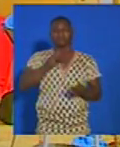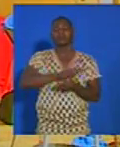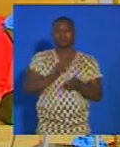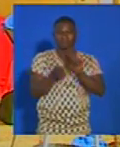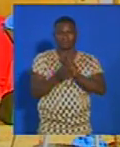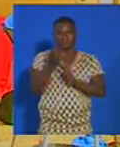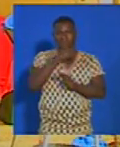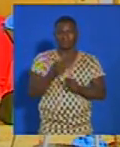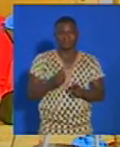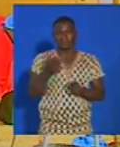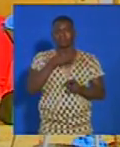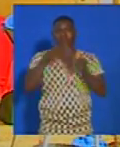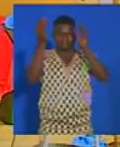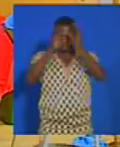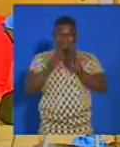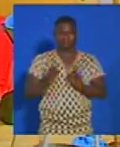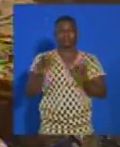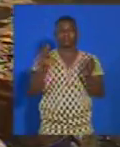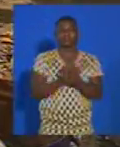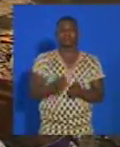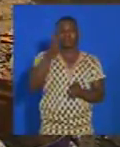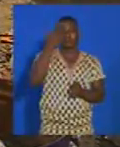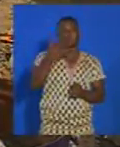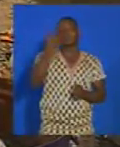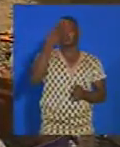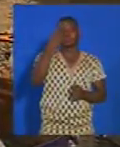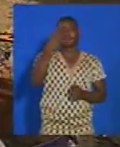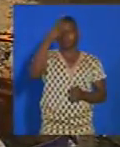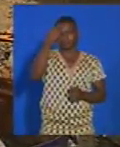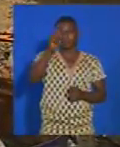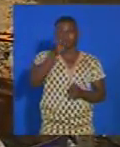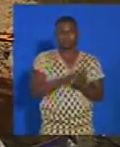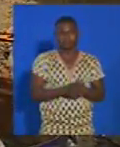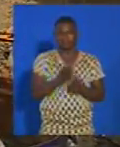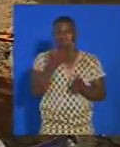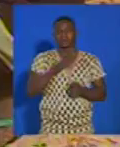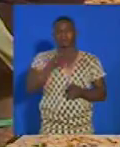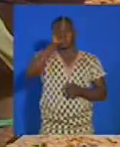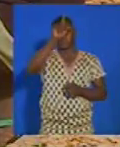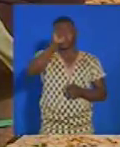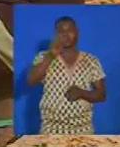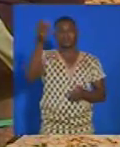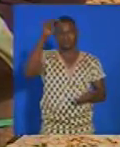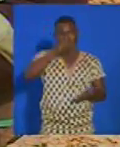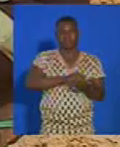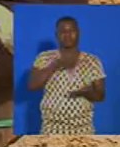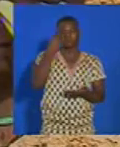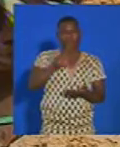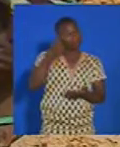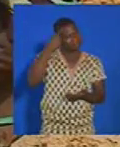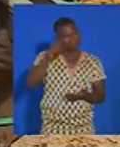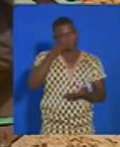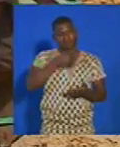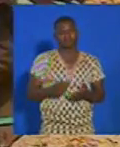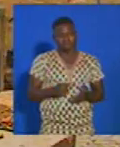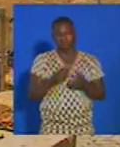gigantesques conçues avec 4 tonnes de bronze. Le sculpteur a investi plus de 20 millions de francs CFA pour cette collection qui pourra faire le tour de